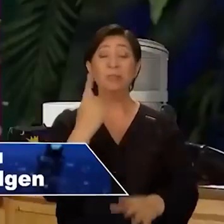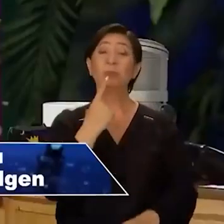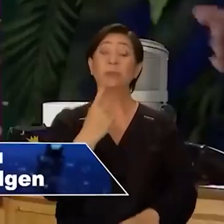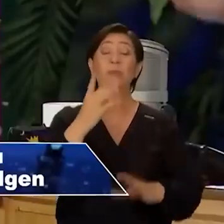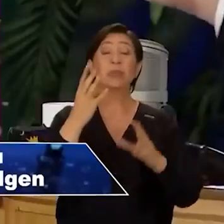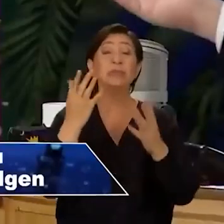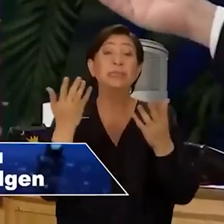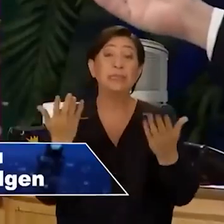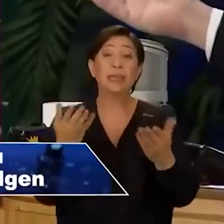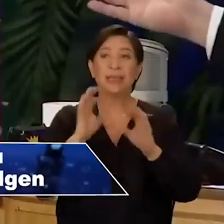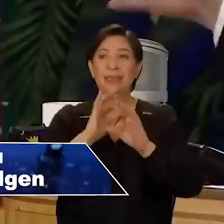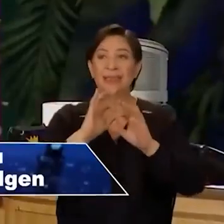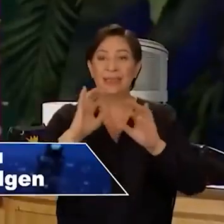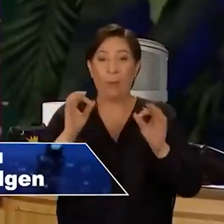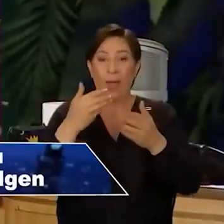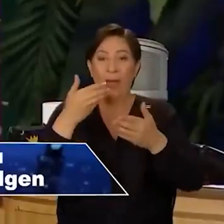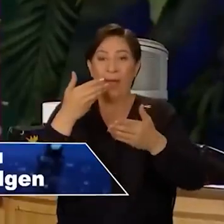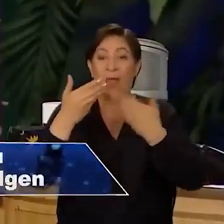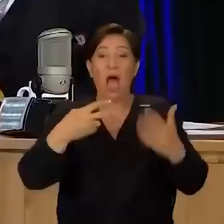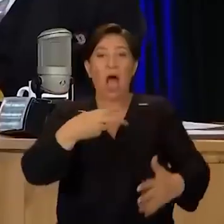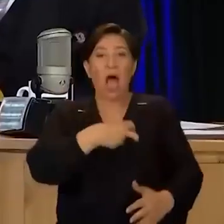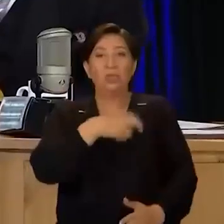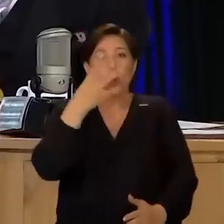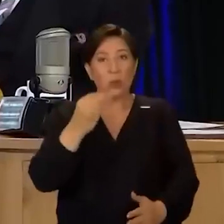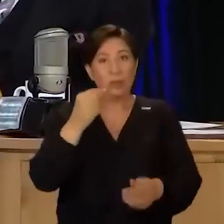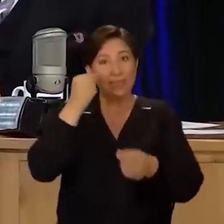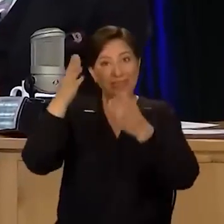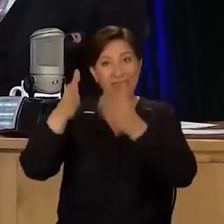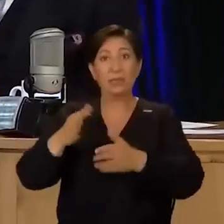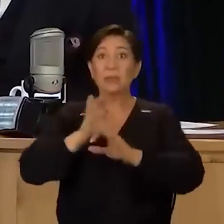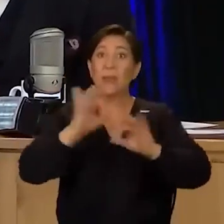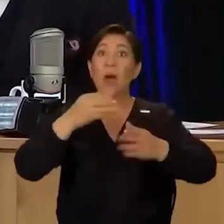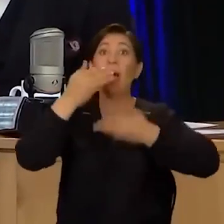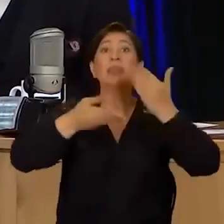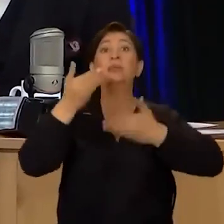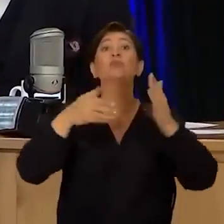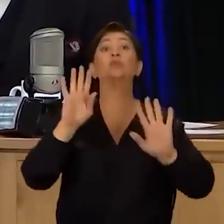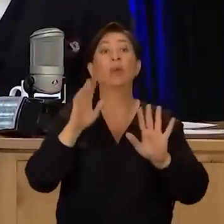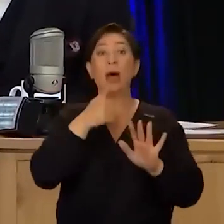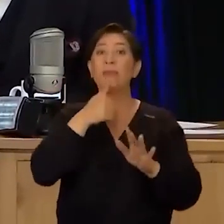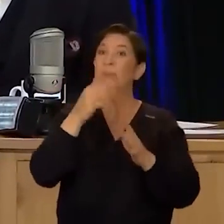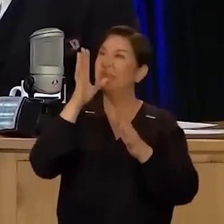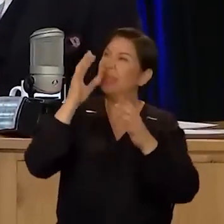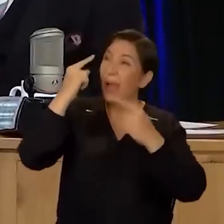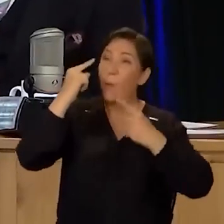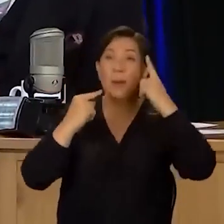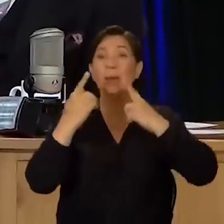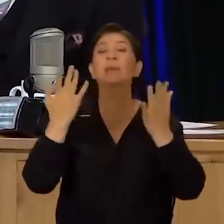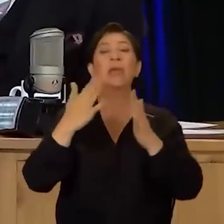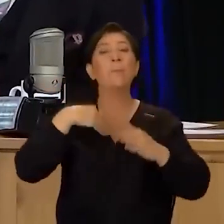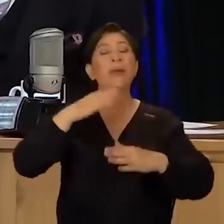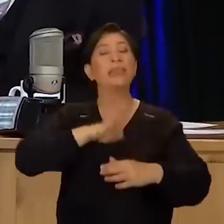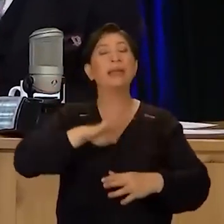çok da tarif etmiyorsun galiba yani aşık olduğun insanı çok tarif etme hiçbir şarkının da aşık olduğunu adamı tarif etmiyorsun sen